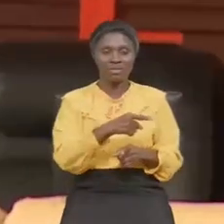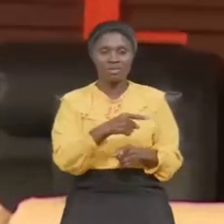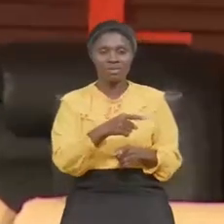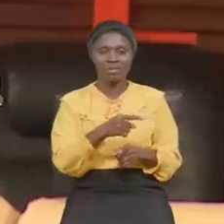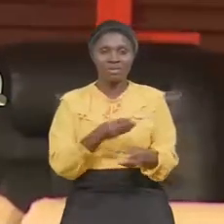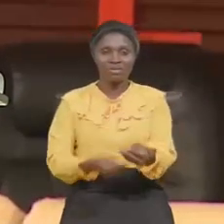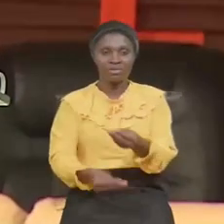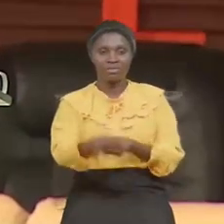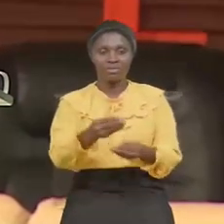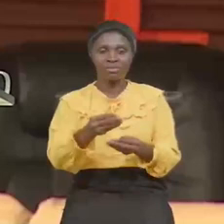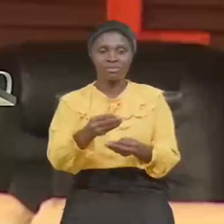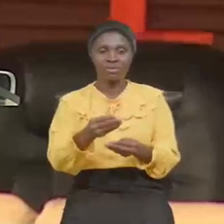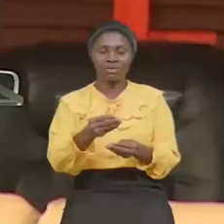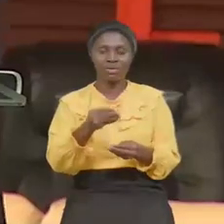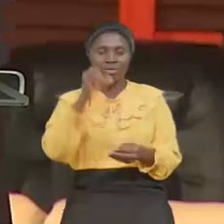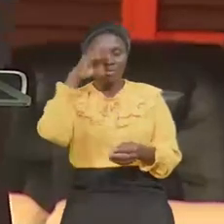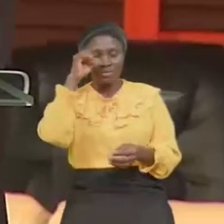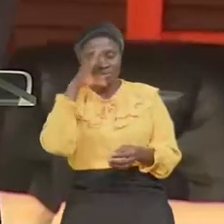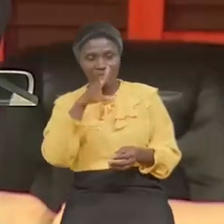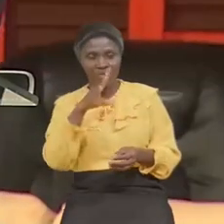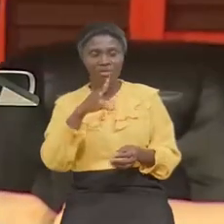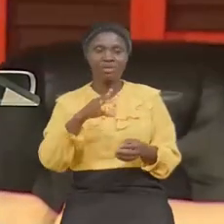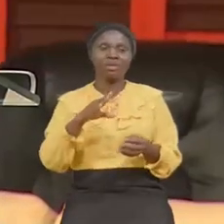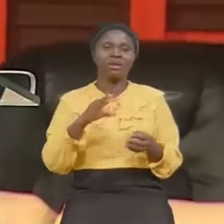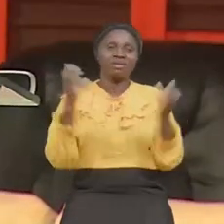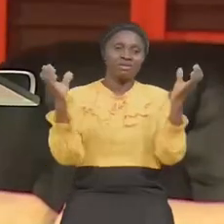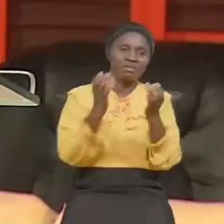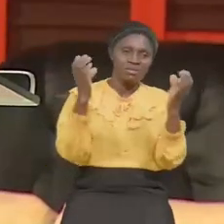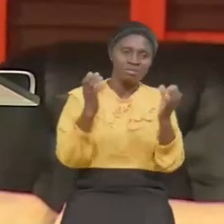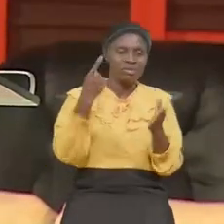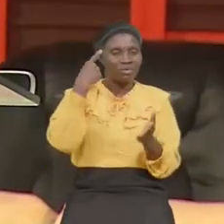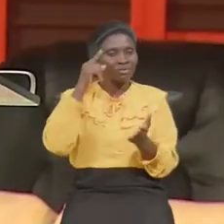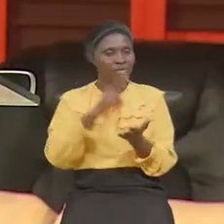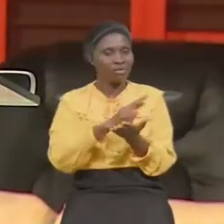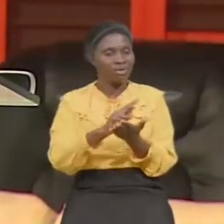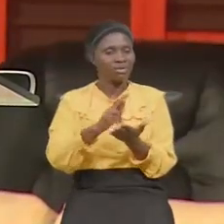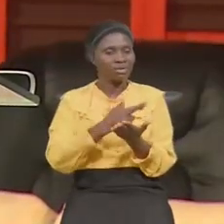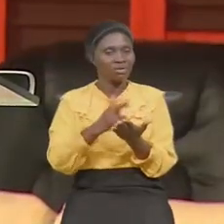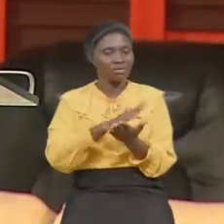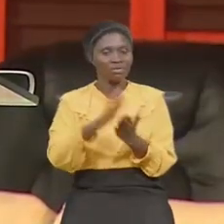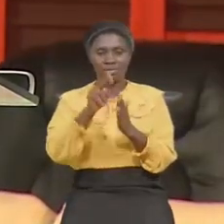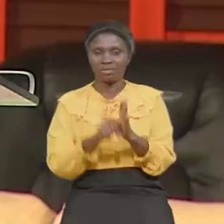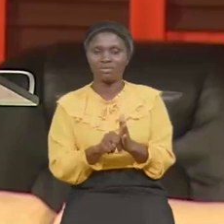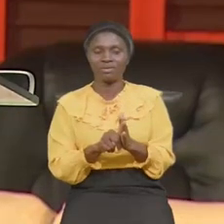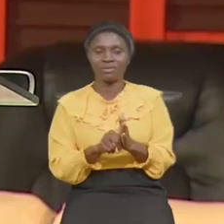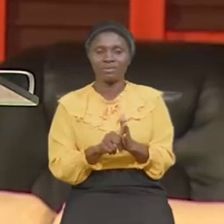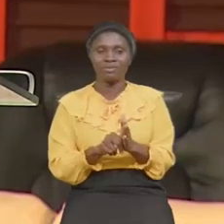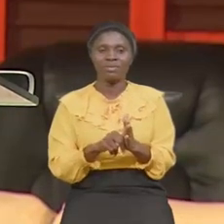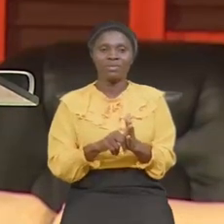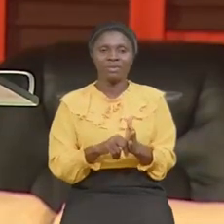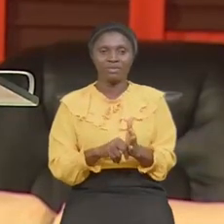la justice. Verset 11. Qu'ai-je à faire de la multitude de vos sacrifices, dit